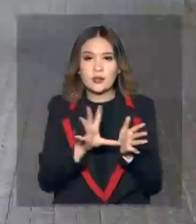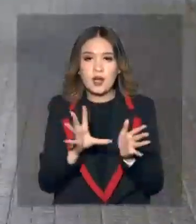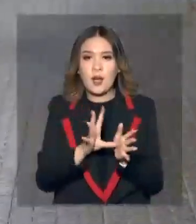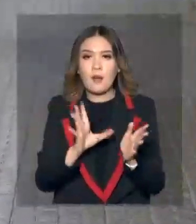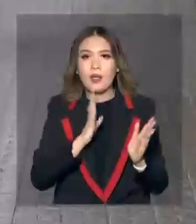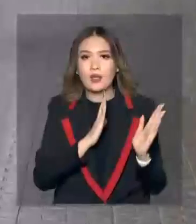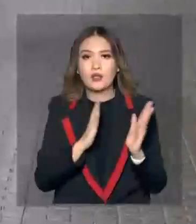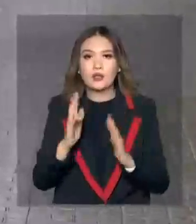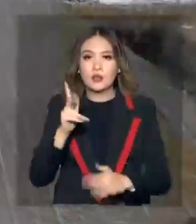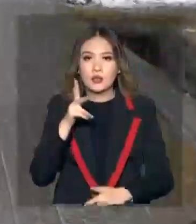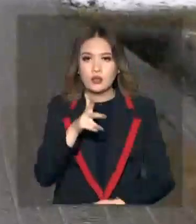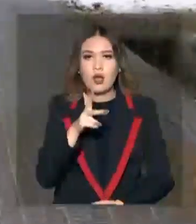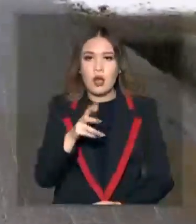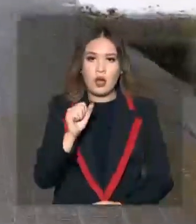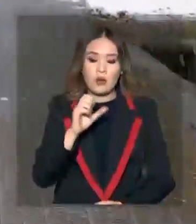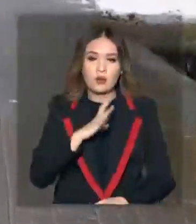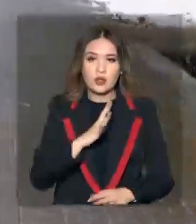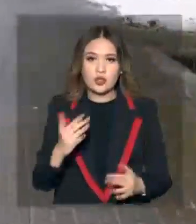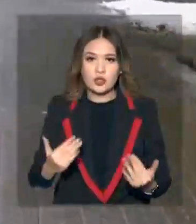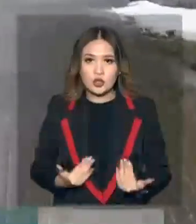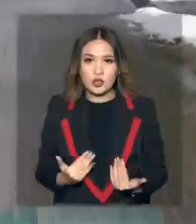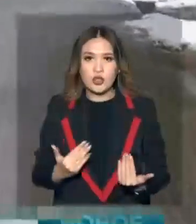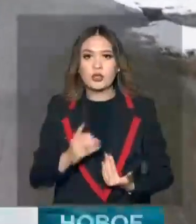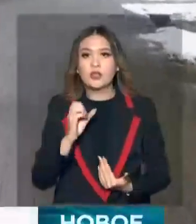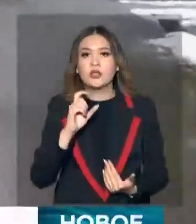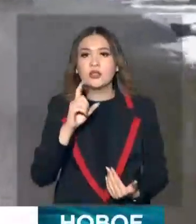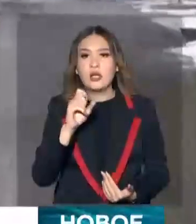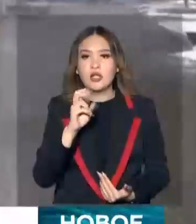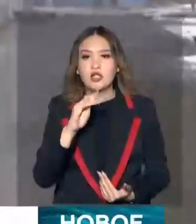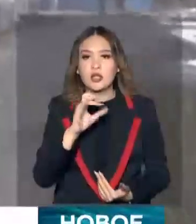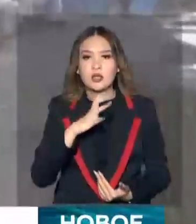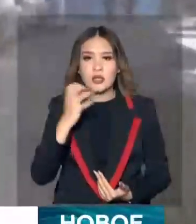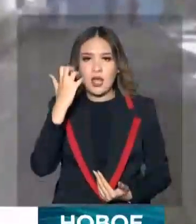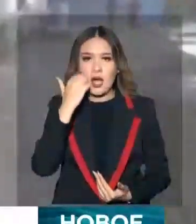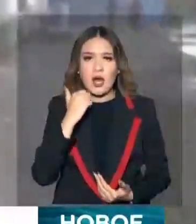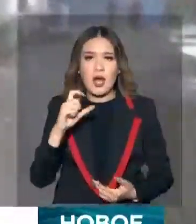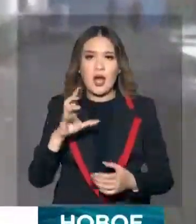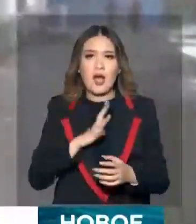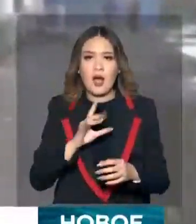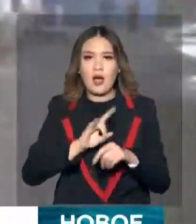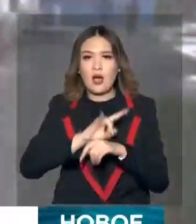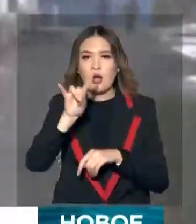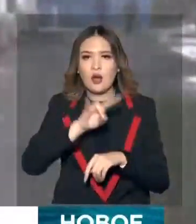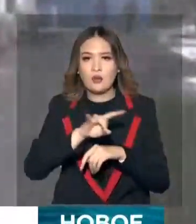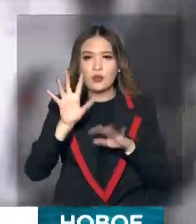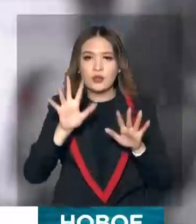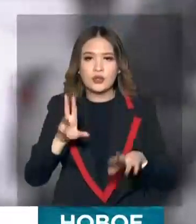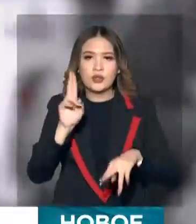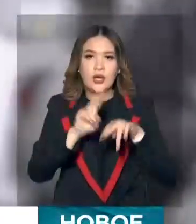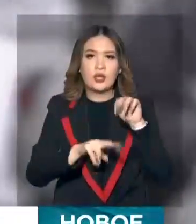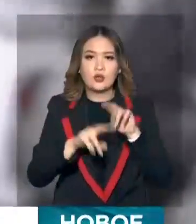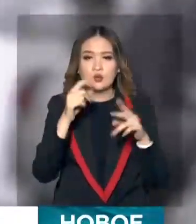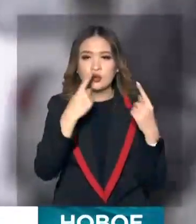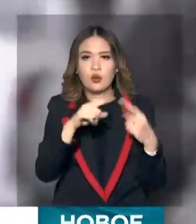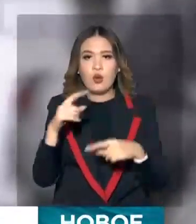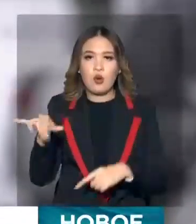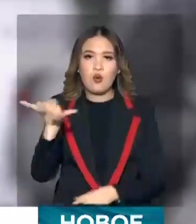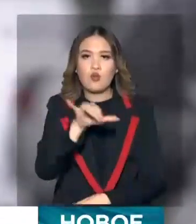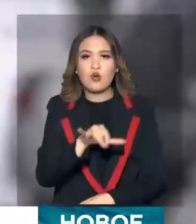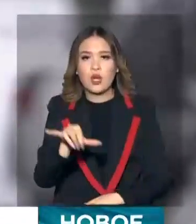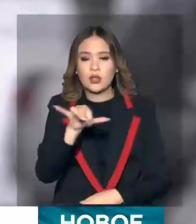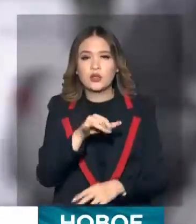порядка 3000 абонентов. Это жители Зачаганска, старого аэропорта, микрорайона Строителя и других частей